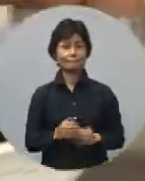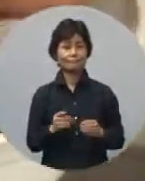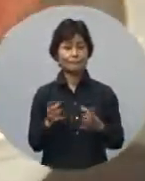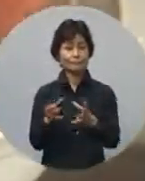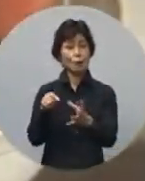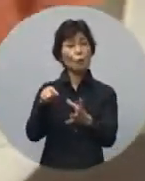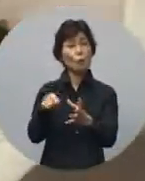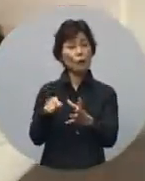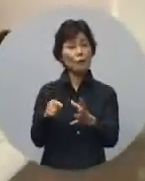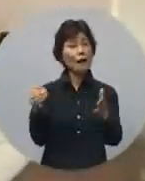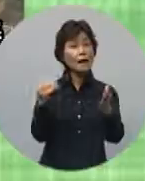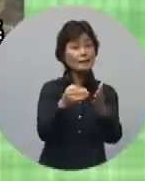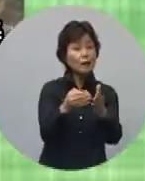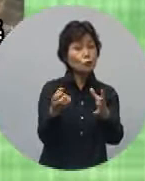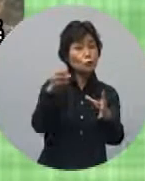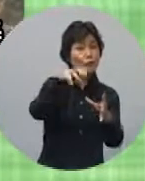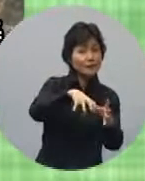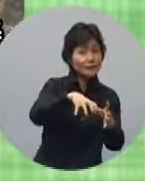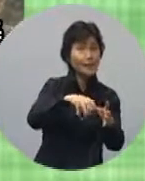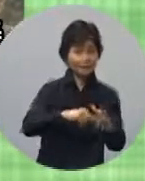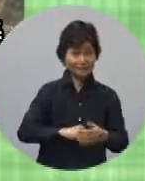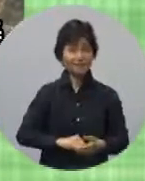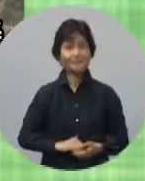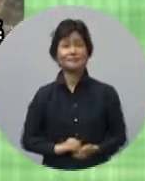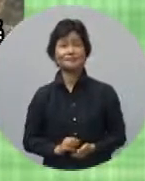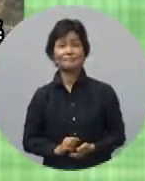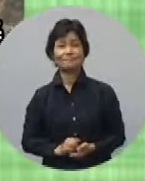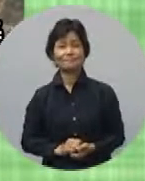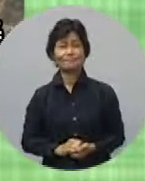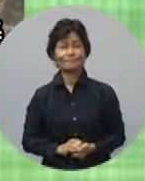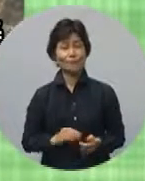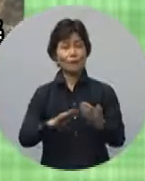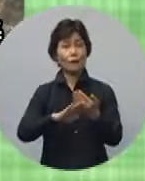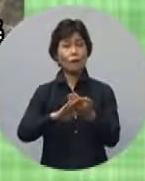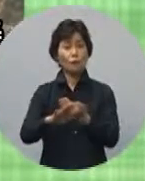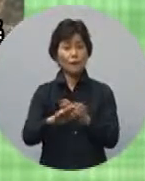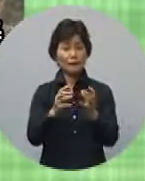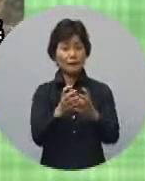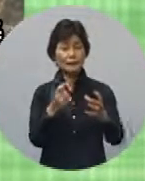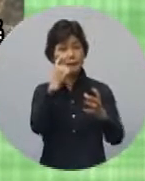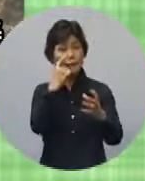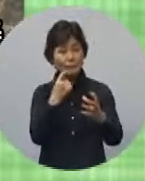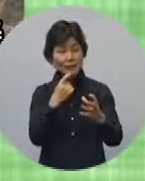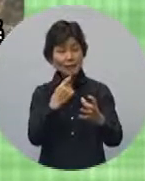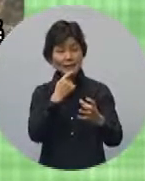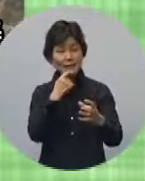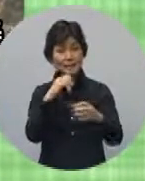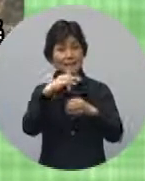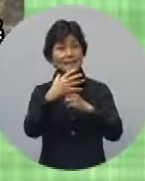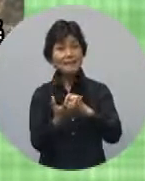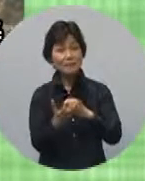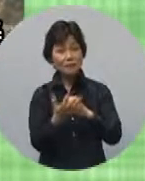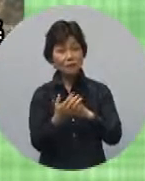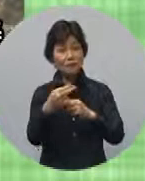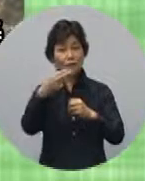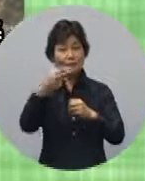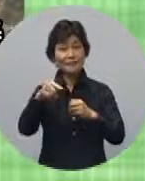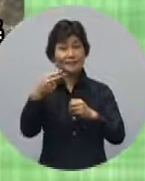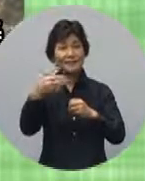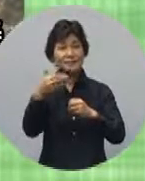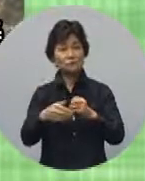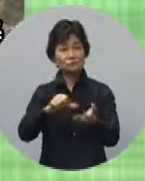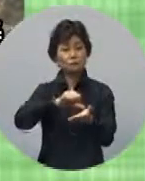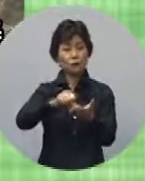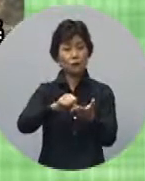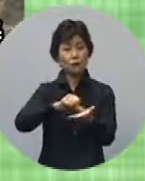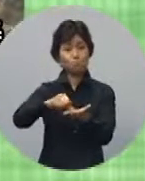これは仕上げの時に使います。その他、玉ねぎ、りんご、にんにく、生姜をすりお